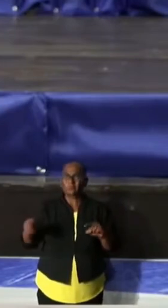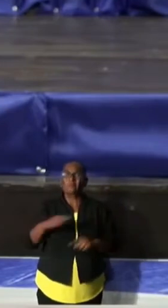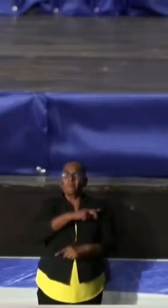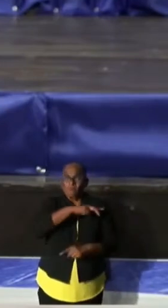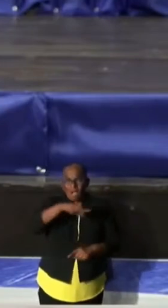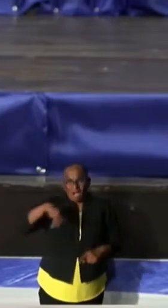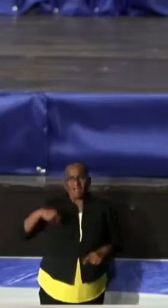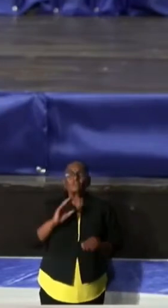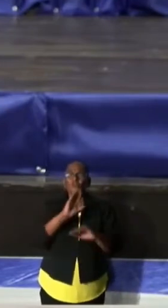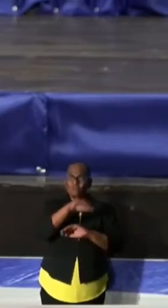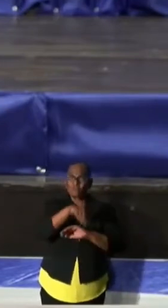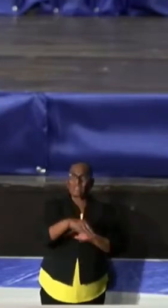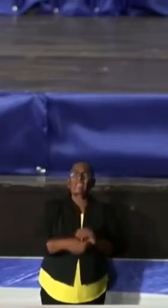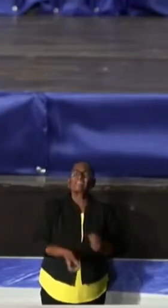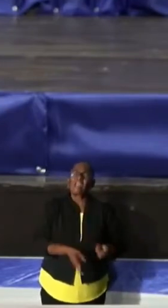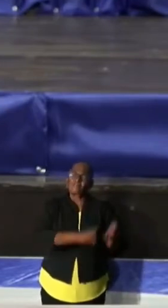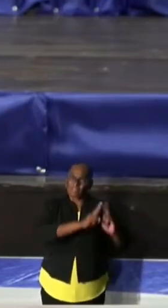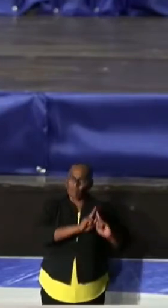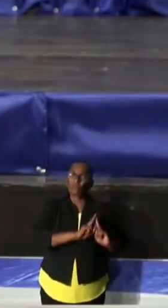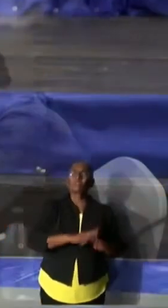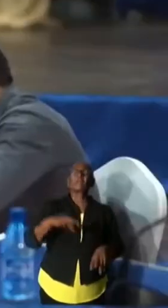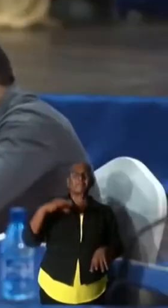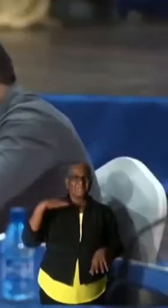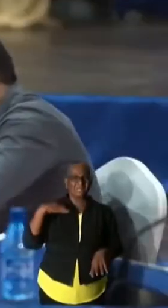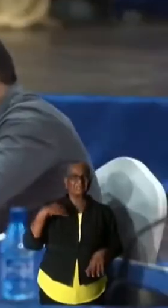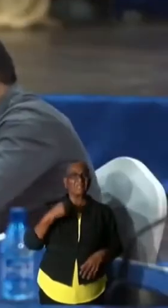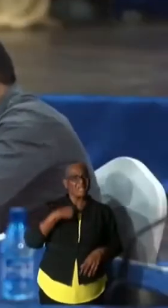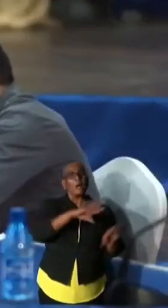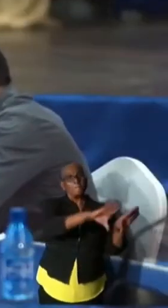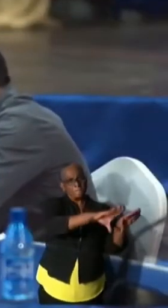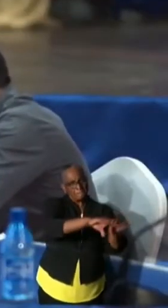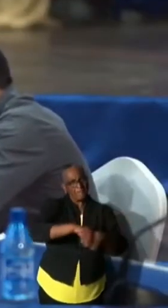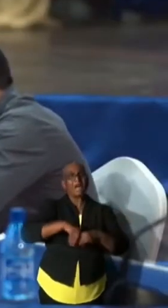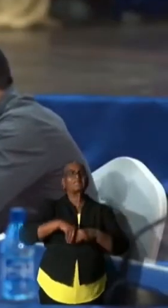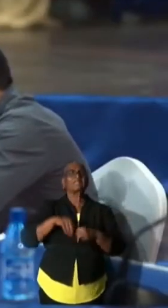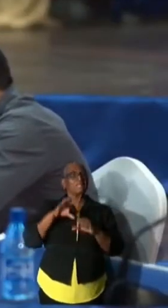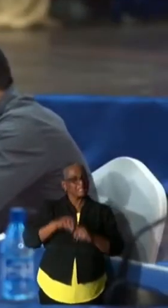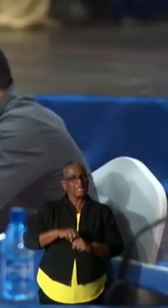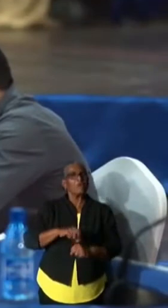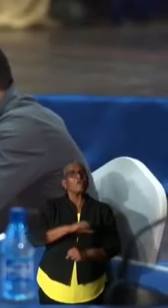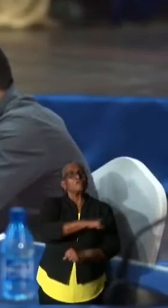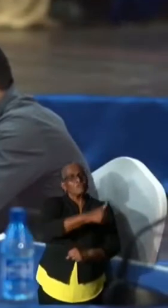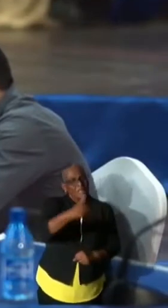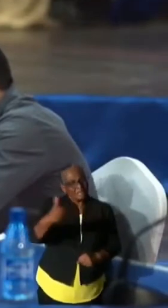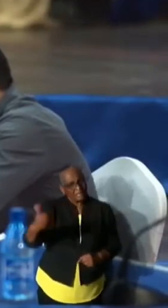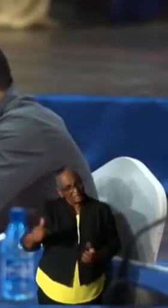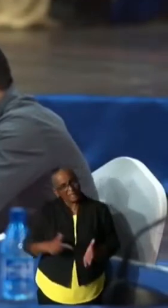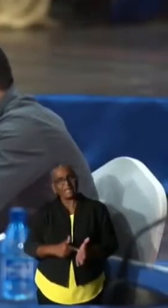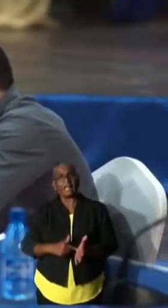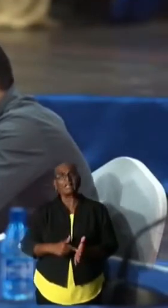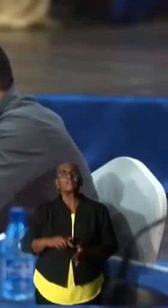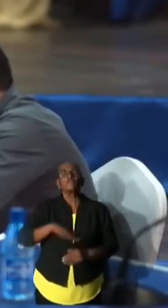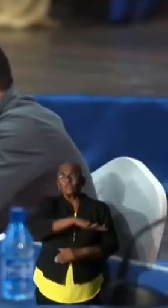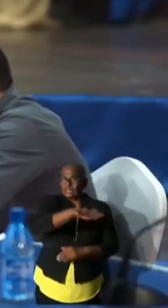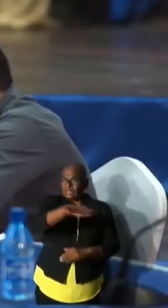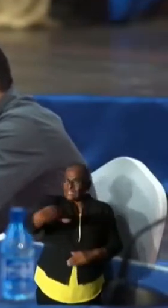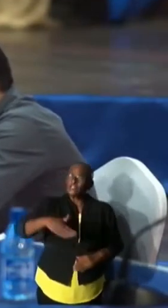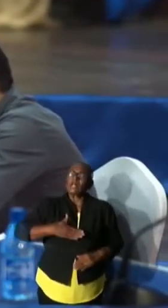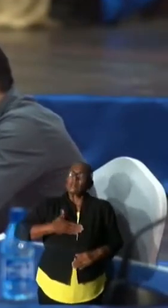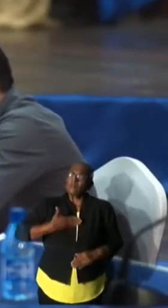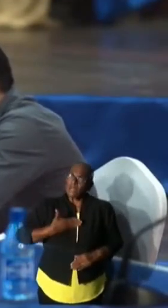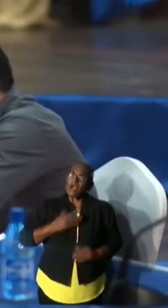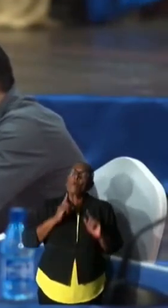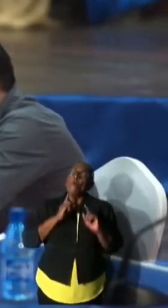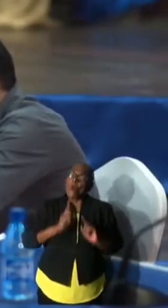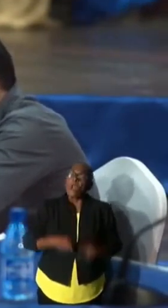persoon, minister, wel een maatregel nemen die helaas voor ieder geldt, maar voor het nationaal belang wel heel belangrijk is.